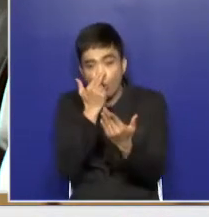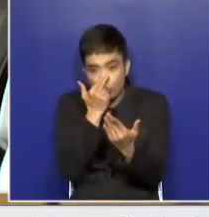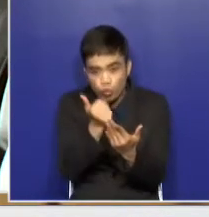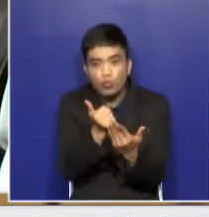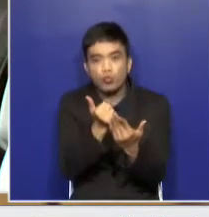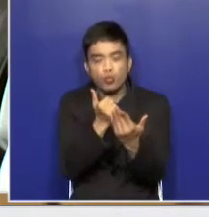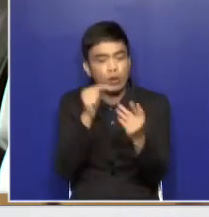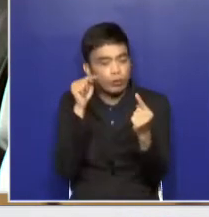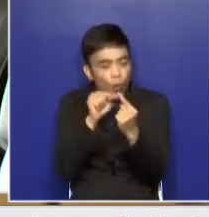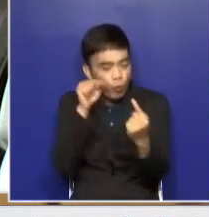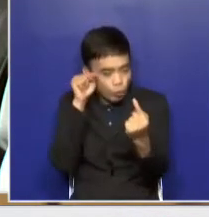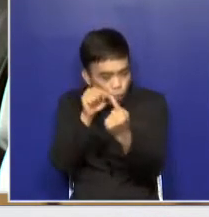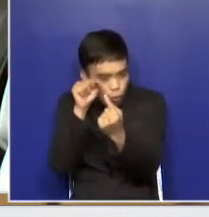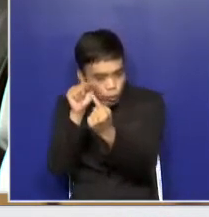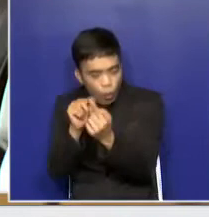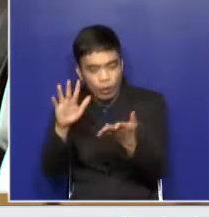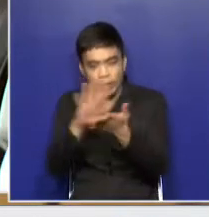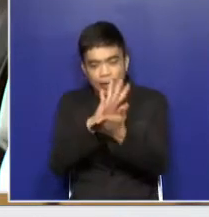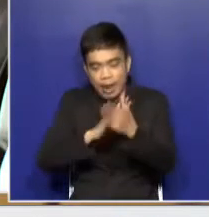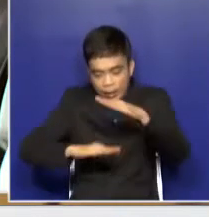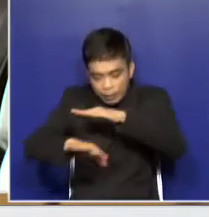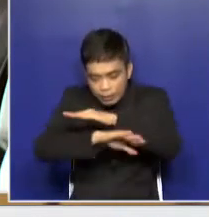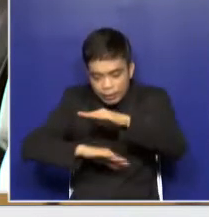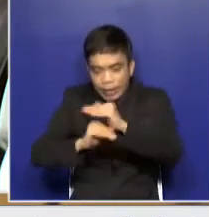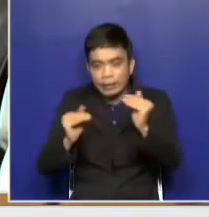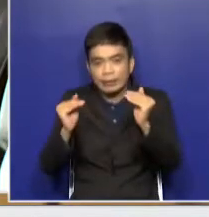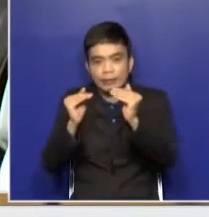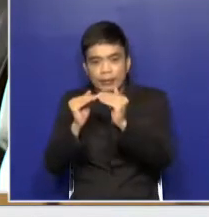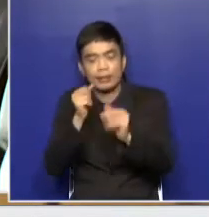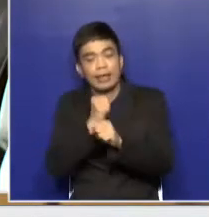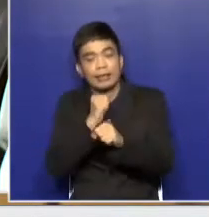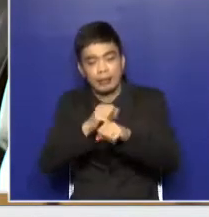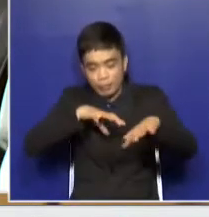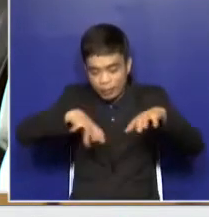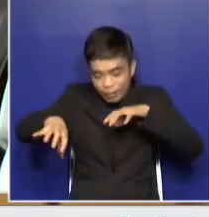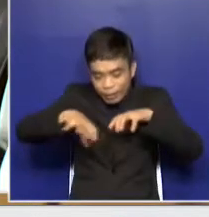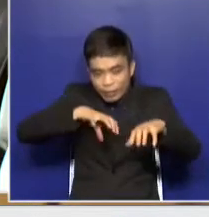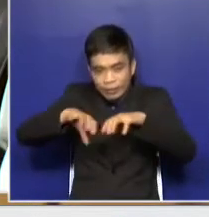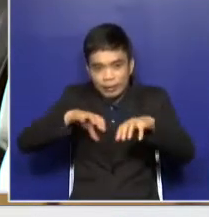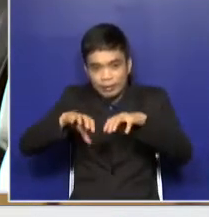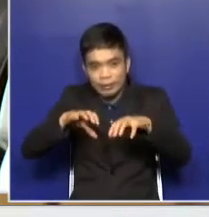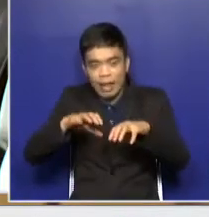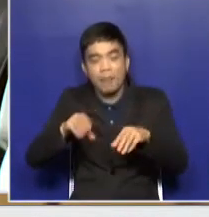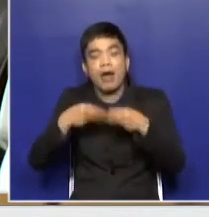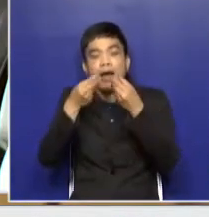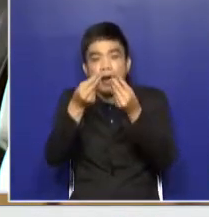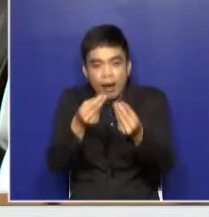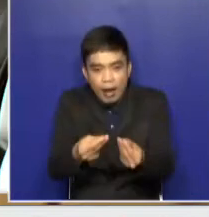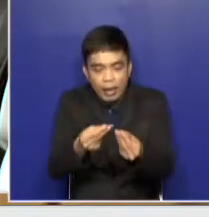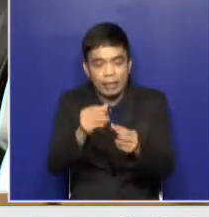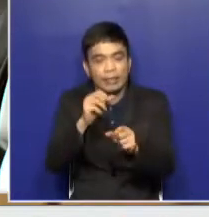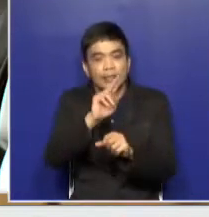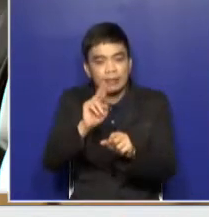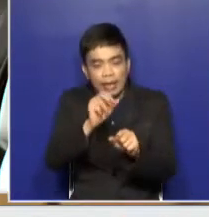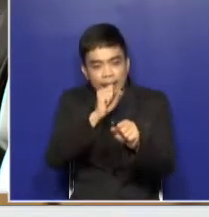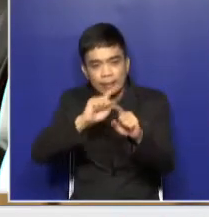าตนะครับต้องนำเอกสารการแสดงถึงสิทธิและหน้าที่ในการ อนุญาตให้ใช้คลื่นความถี่นะครับเอกส